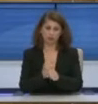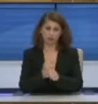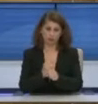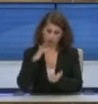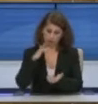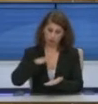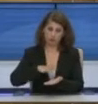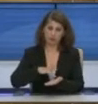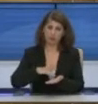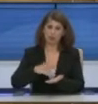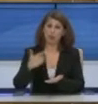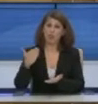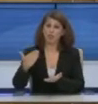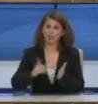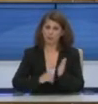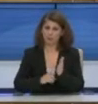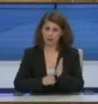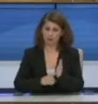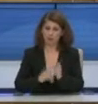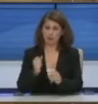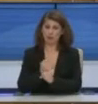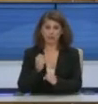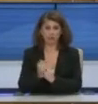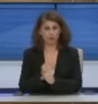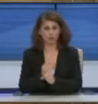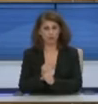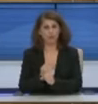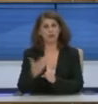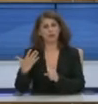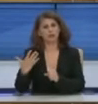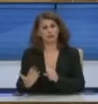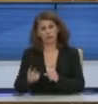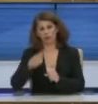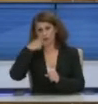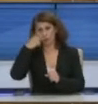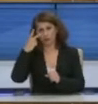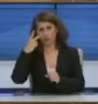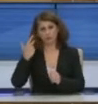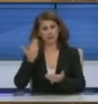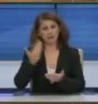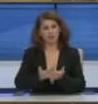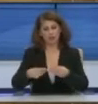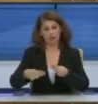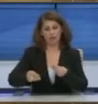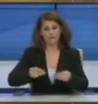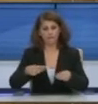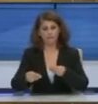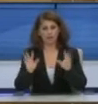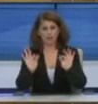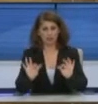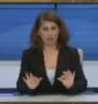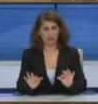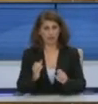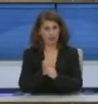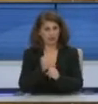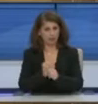εργαζόμενου στο επίκεντρο, θα πρέπει οι εργαζόμενοι να έχουν το δικαίωμα να ζητούν ευέλικτες ρυθμίσεις